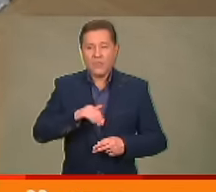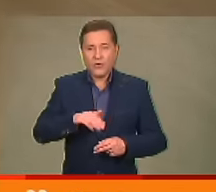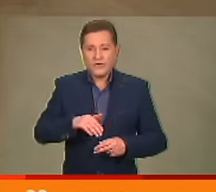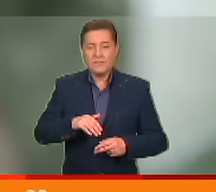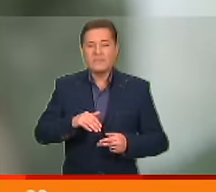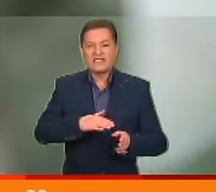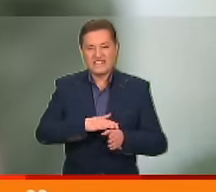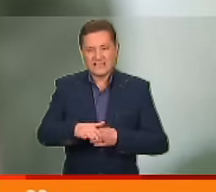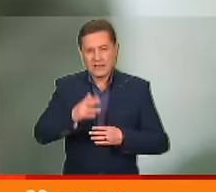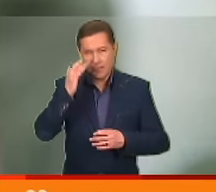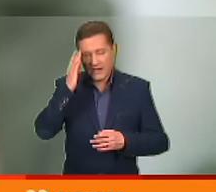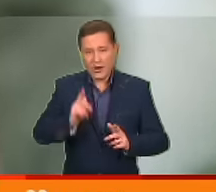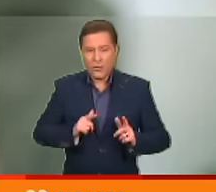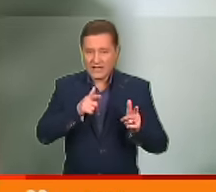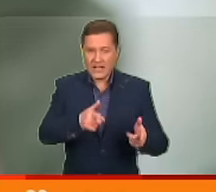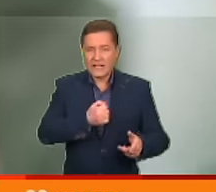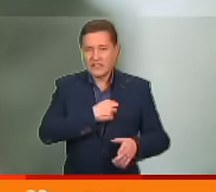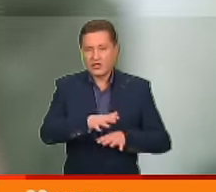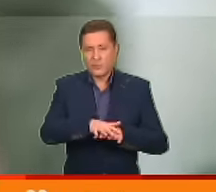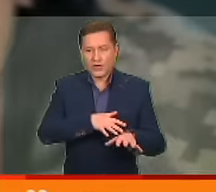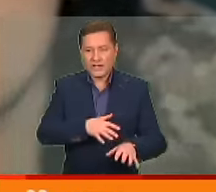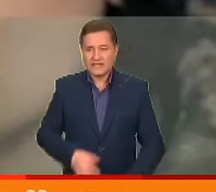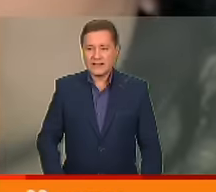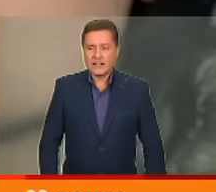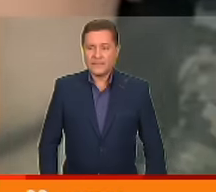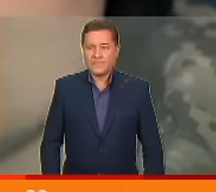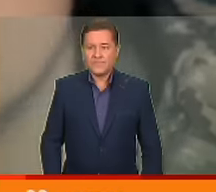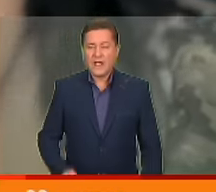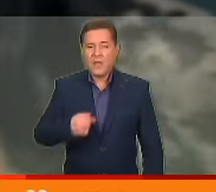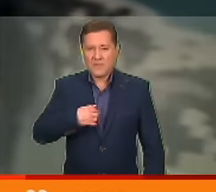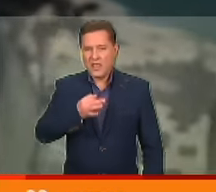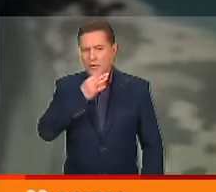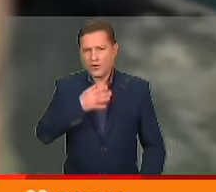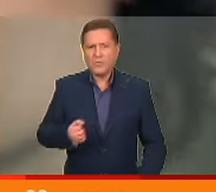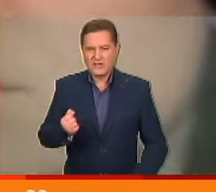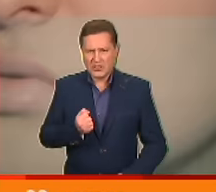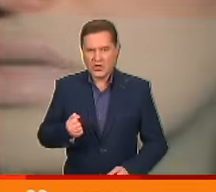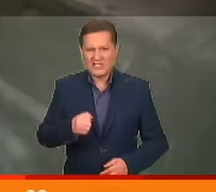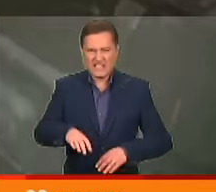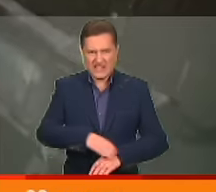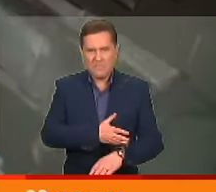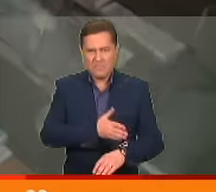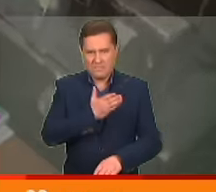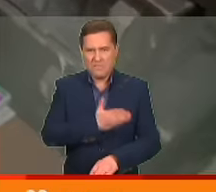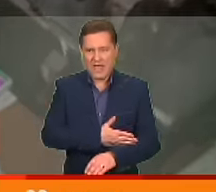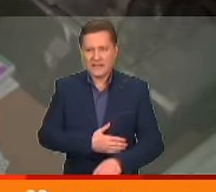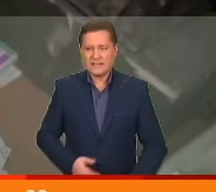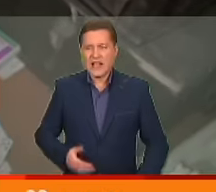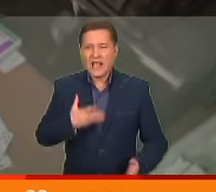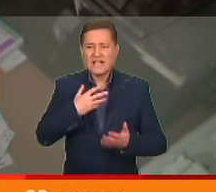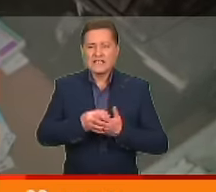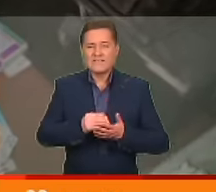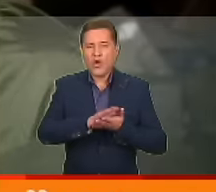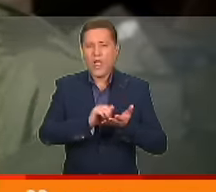І подалася до Збройних сил. Мені подобається ходити в берцах з високо піднімутою головою. Своє